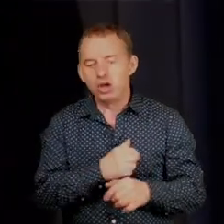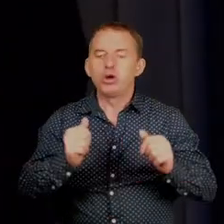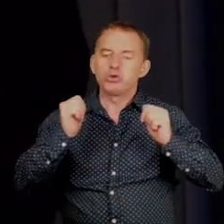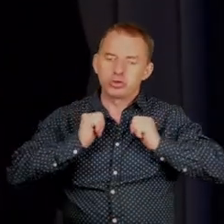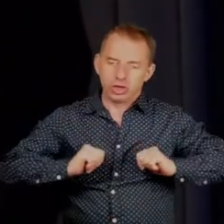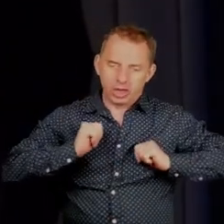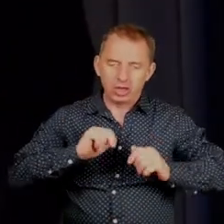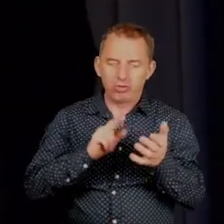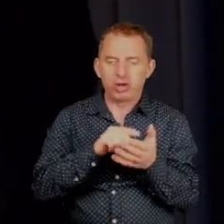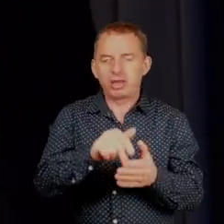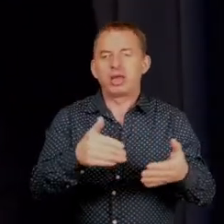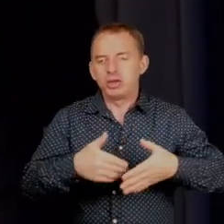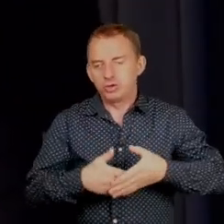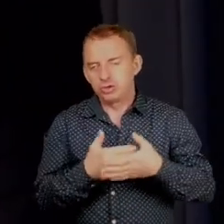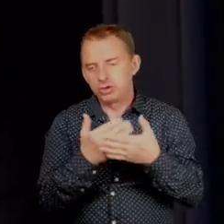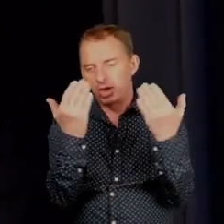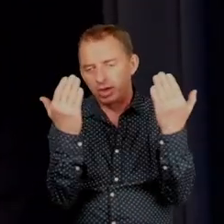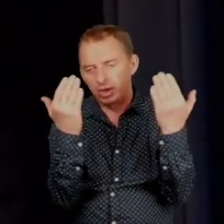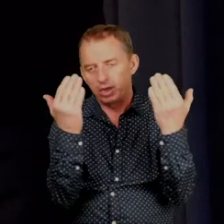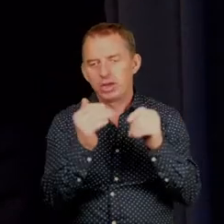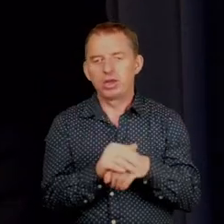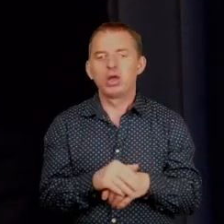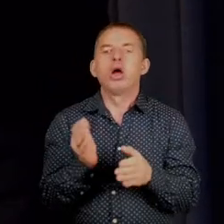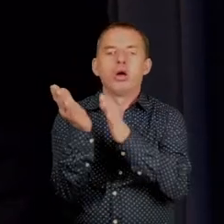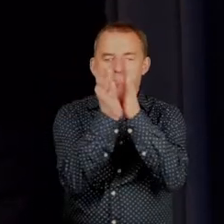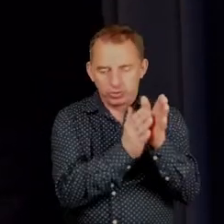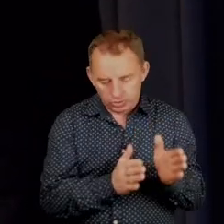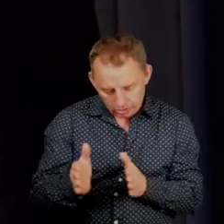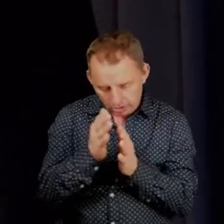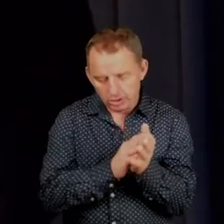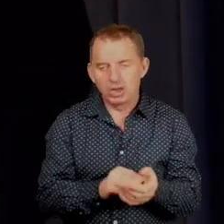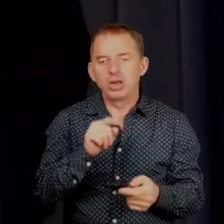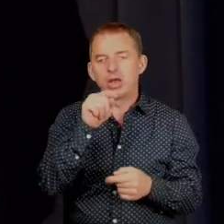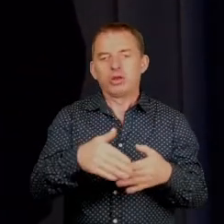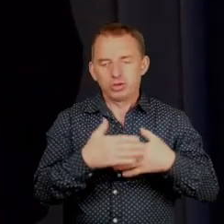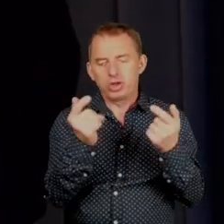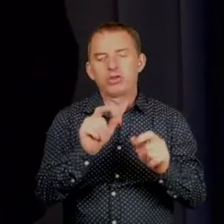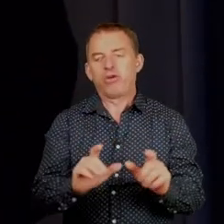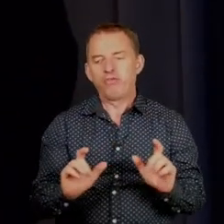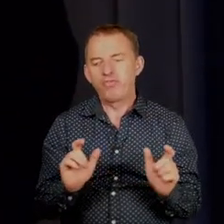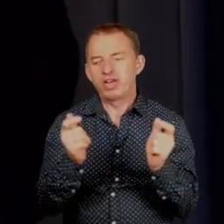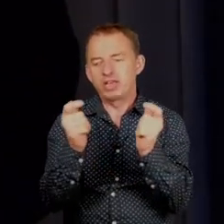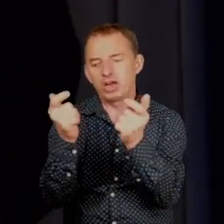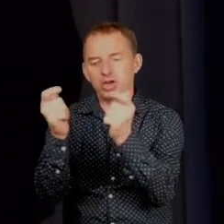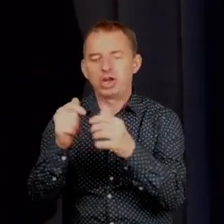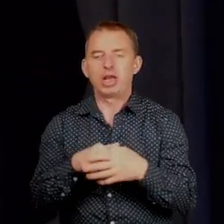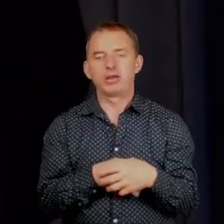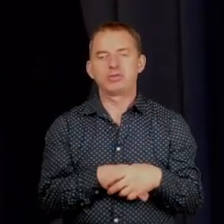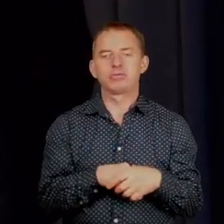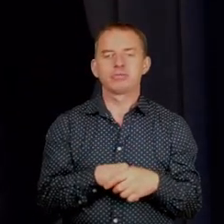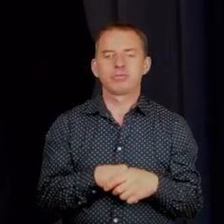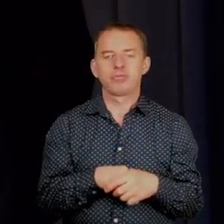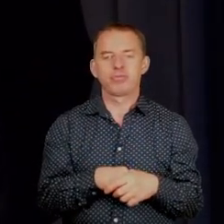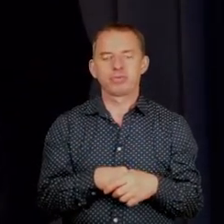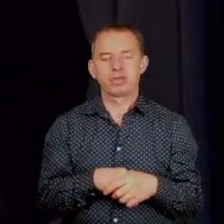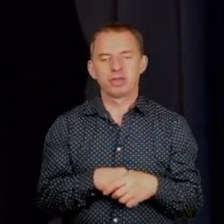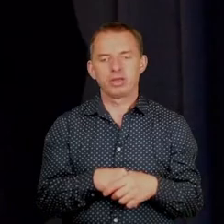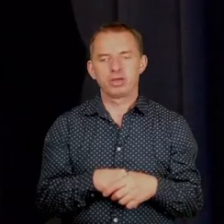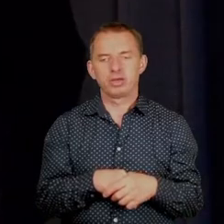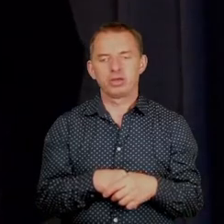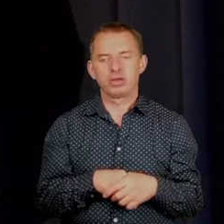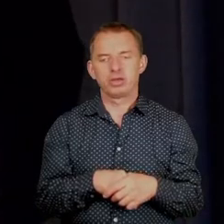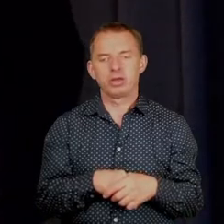dzień. Prepare us for that event. Przygotuj nas na to wydarzenie. Fill our hearts with the hope of your